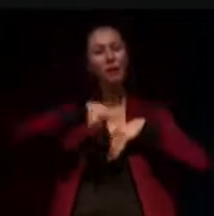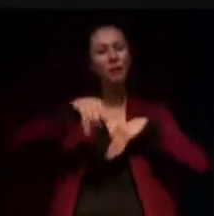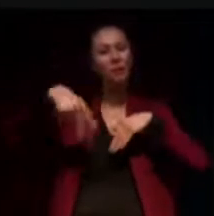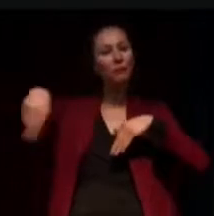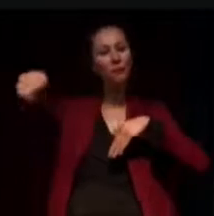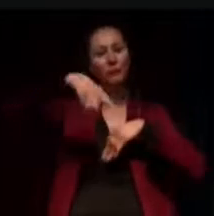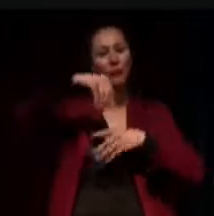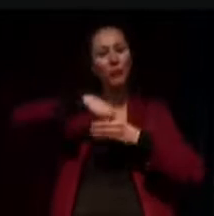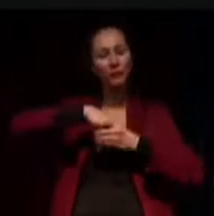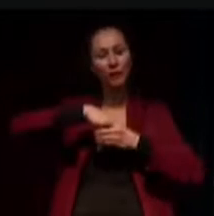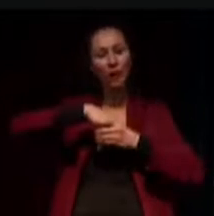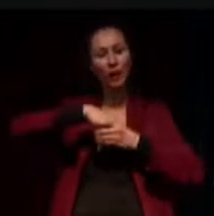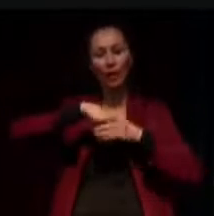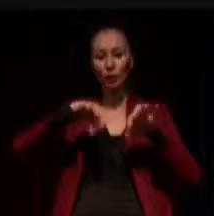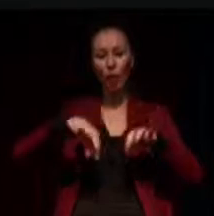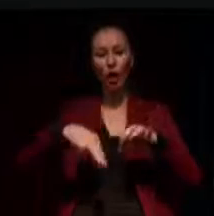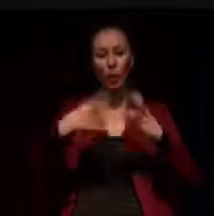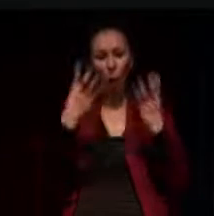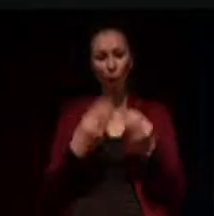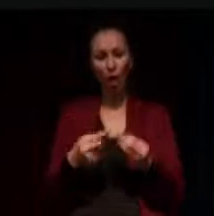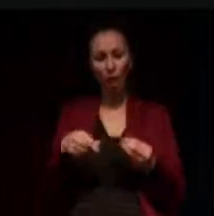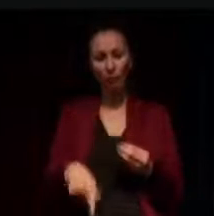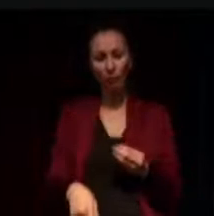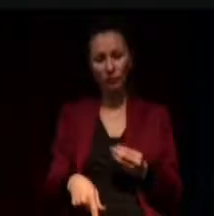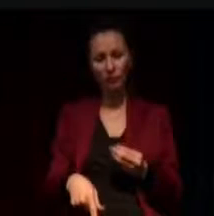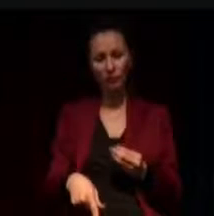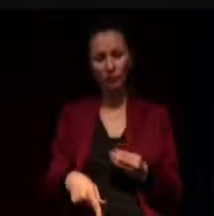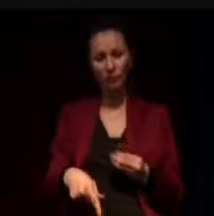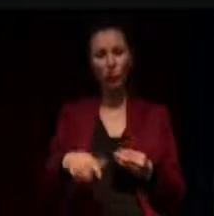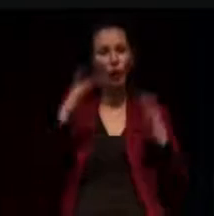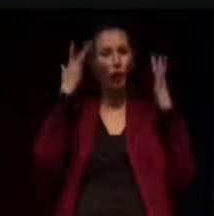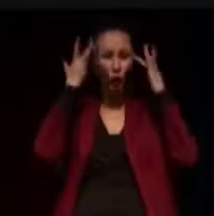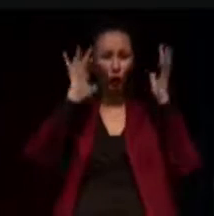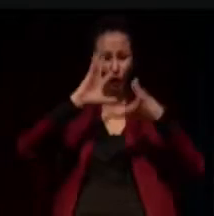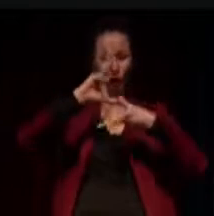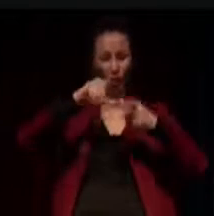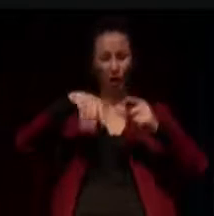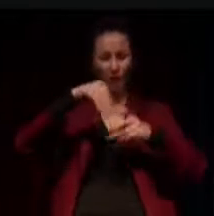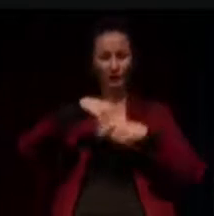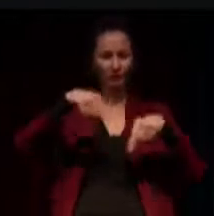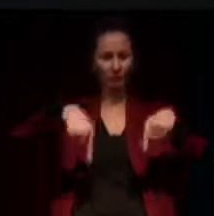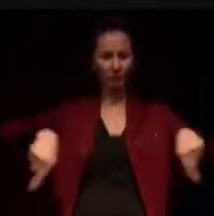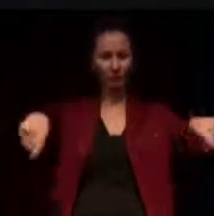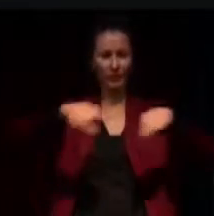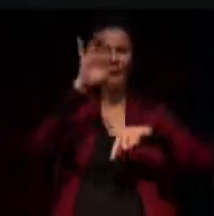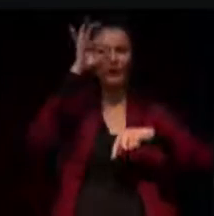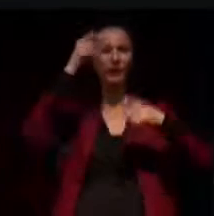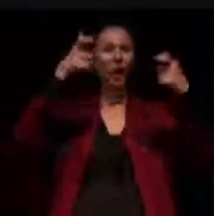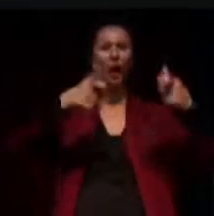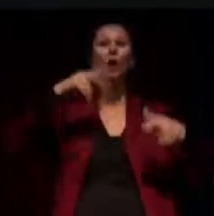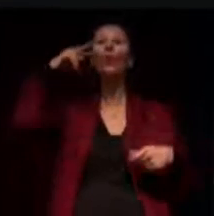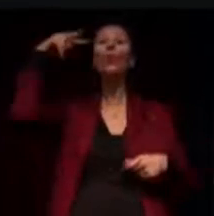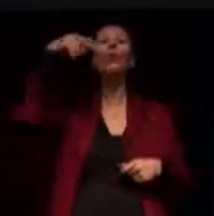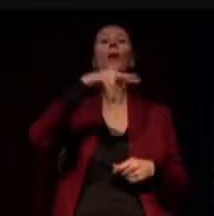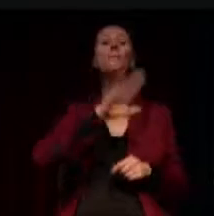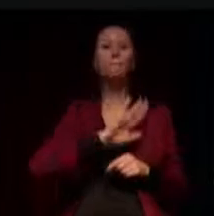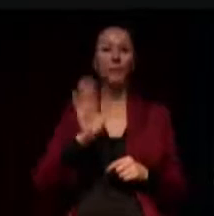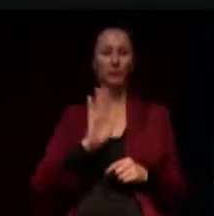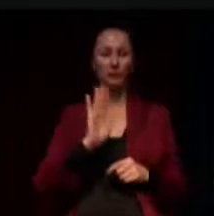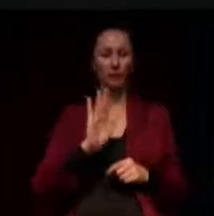de şu anda içinde bulunduğumuz kültür park, fuar alanının dışında bir yeşil alanı göremezsiniz